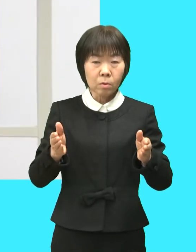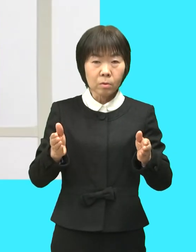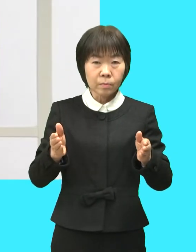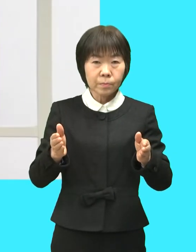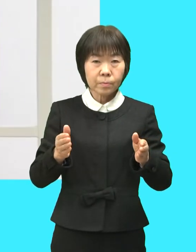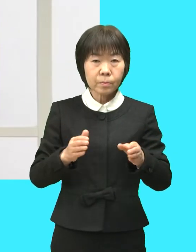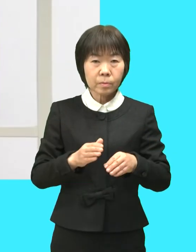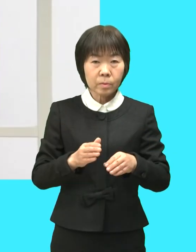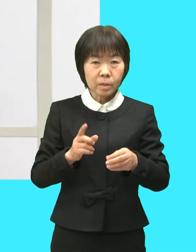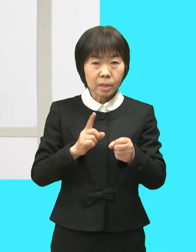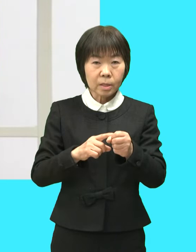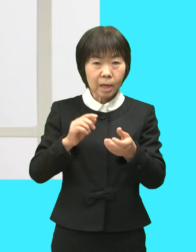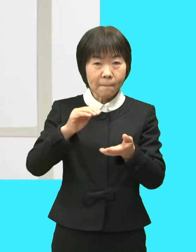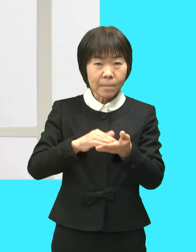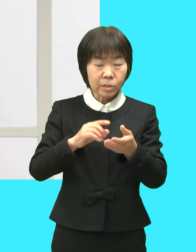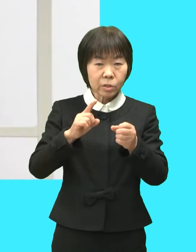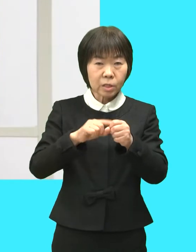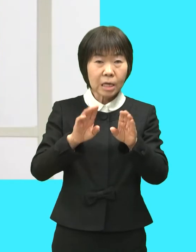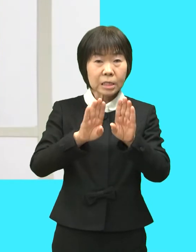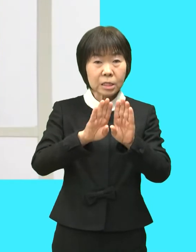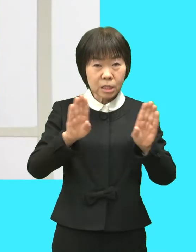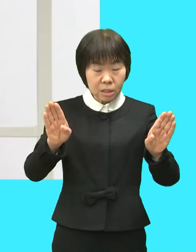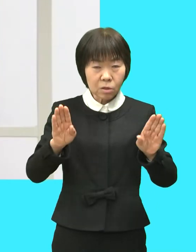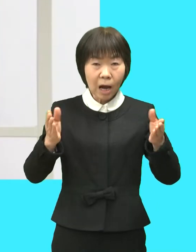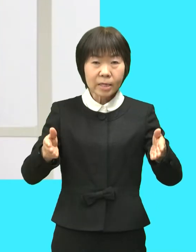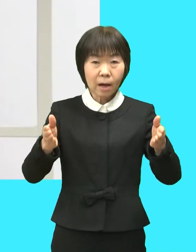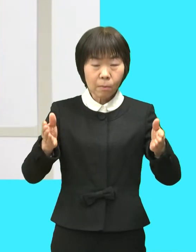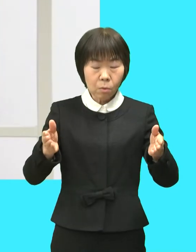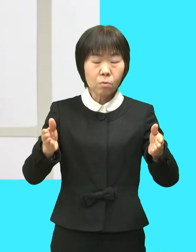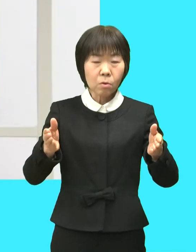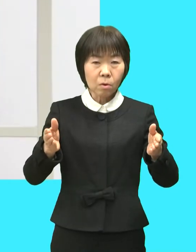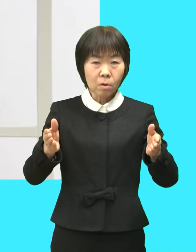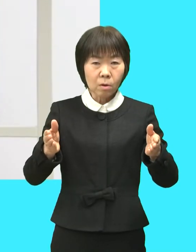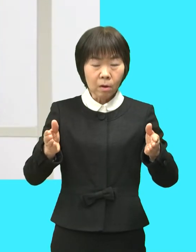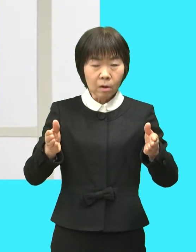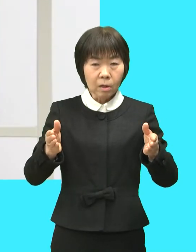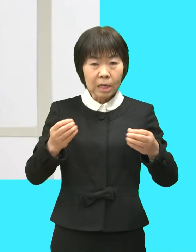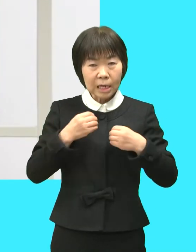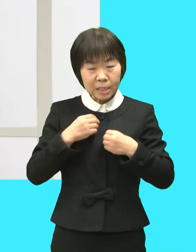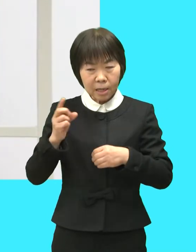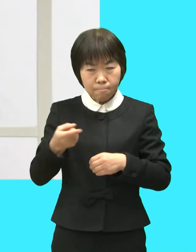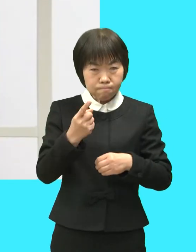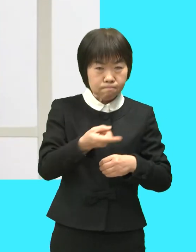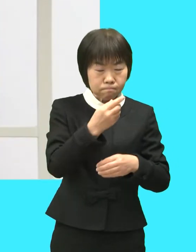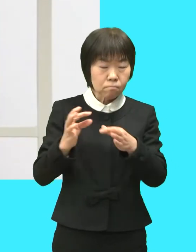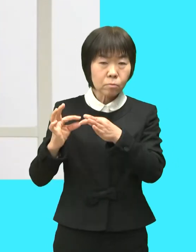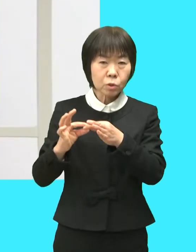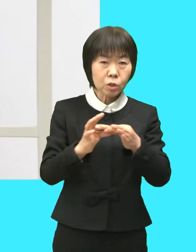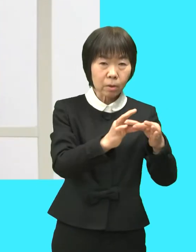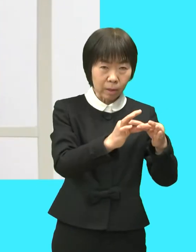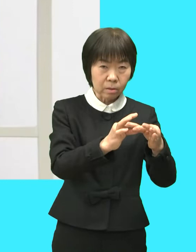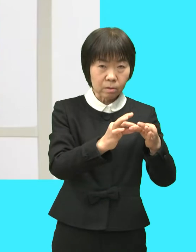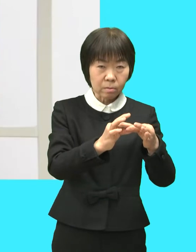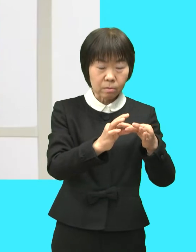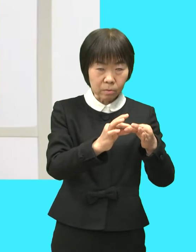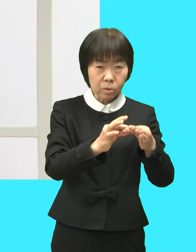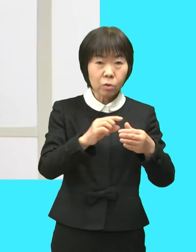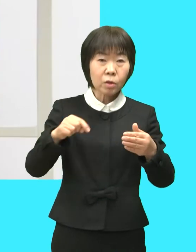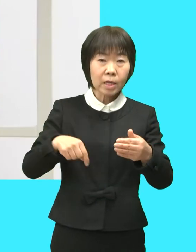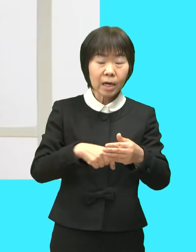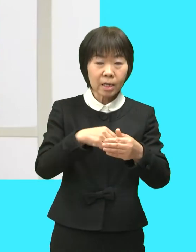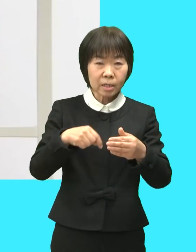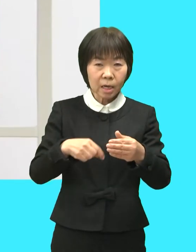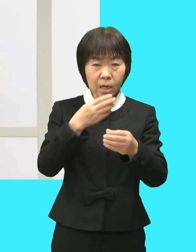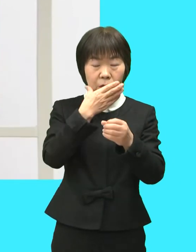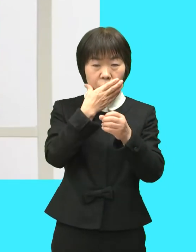通り、年末年始もやはり一定の患者数が続いています。そういう中で一つ朗報でありますのは、